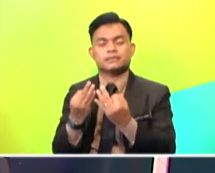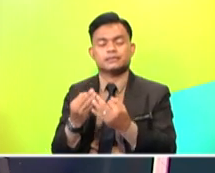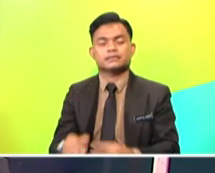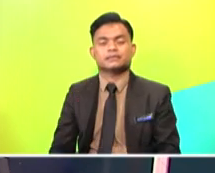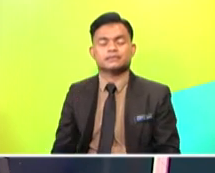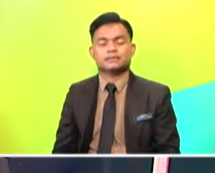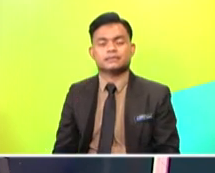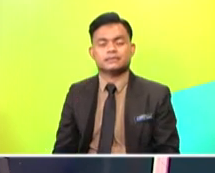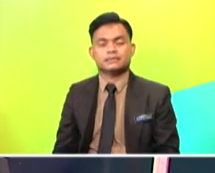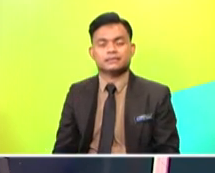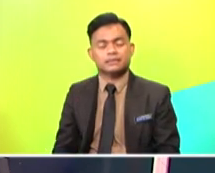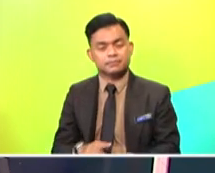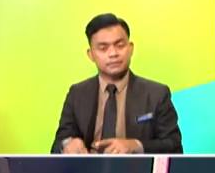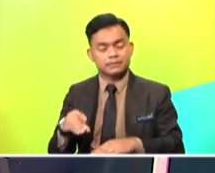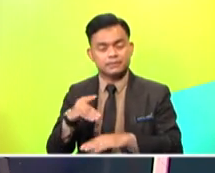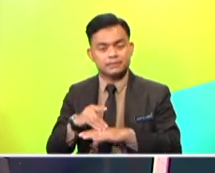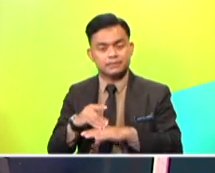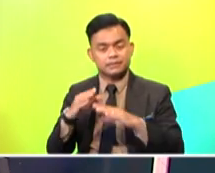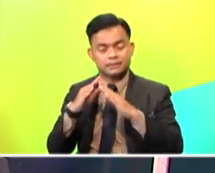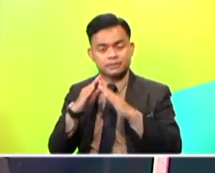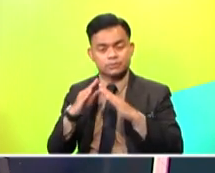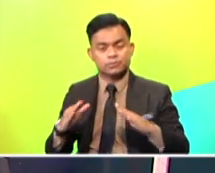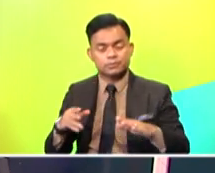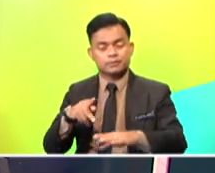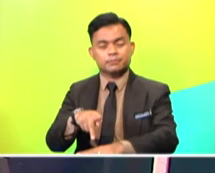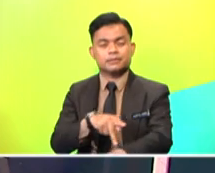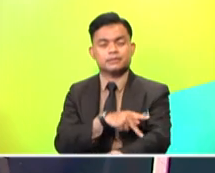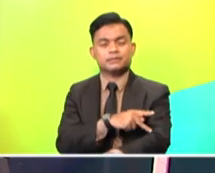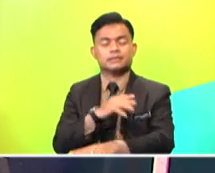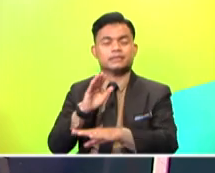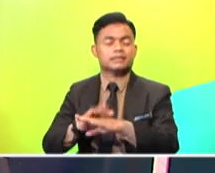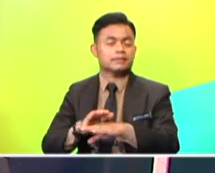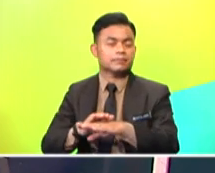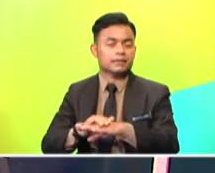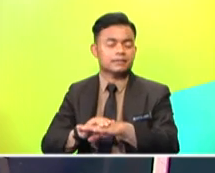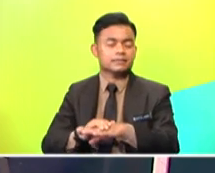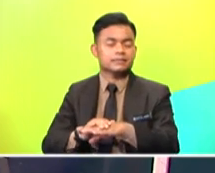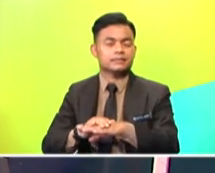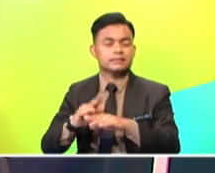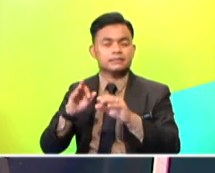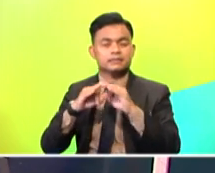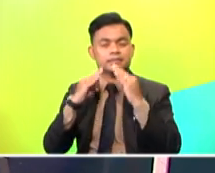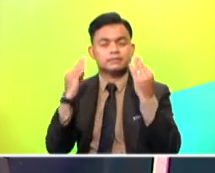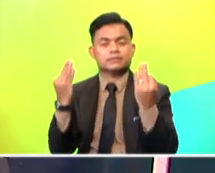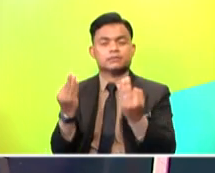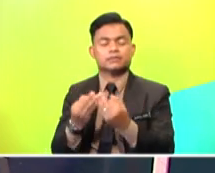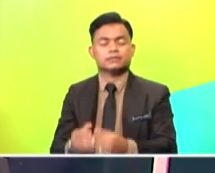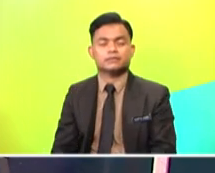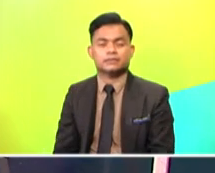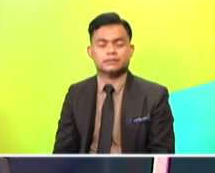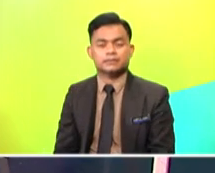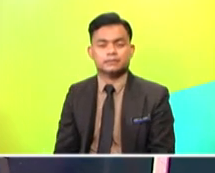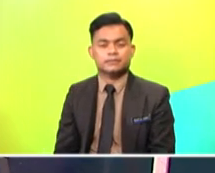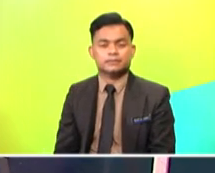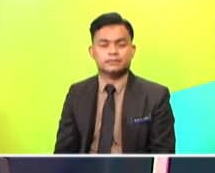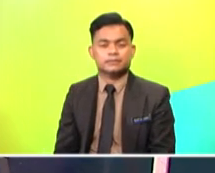keluarga. Dan sama juga seperti jiran-jiran. Okey, baik. Ifan dah faham. Tapi boleh tak, cikgu? Kita nak ulang balik